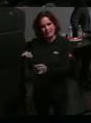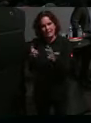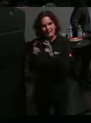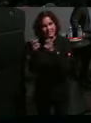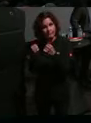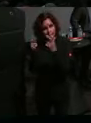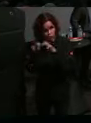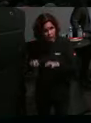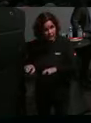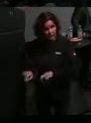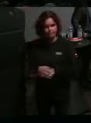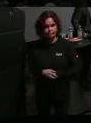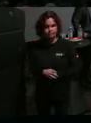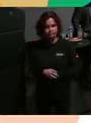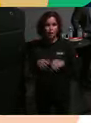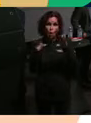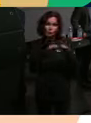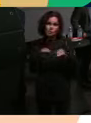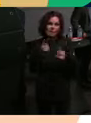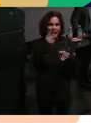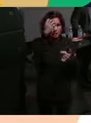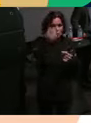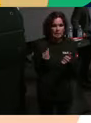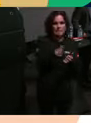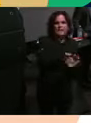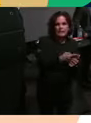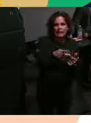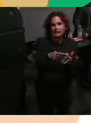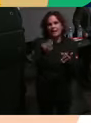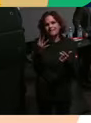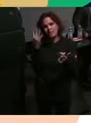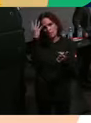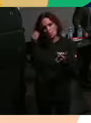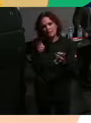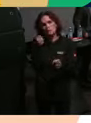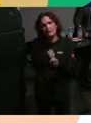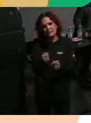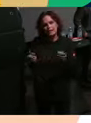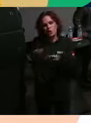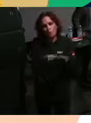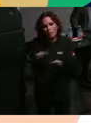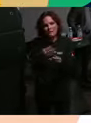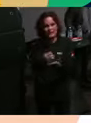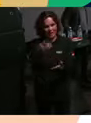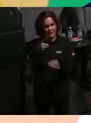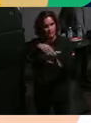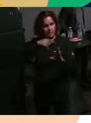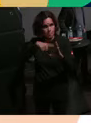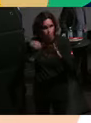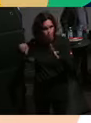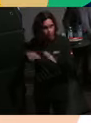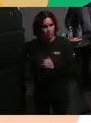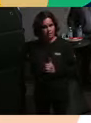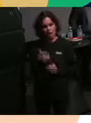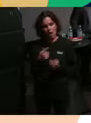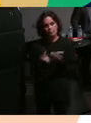energiforskning. Og grovt oppsummert, 1 krone bevilget er 4 kroner realisert økonomisk effekt som er målbar. Og så ligger det et